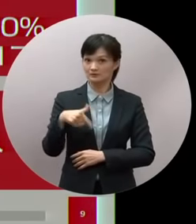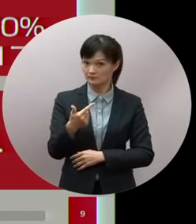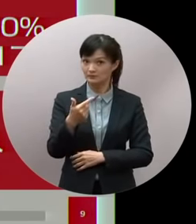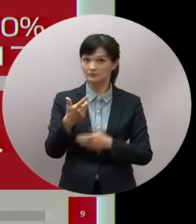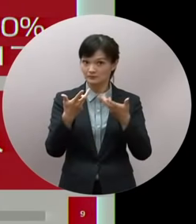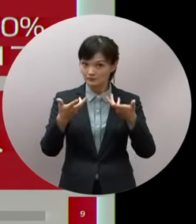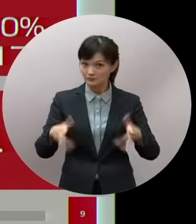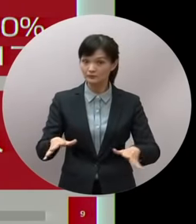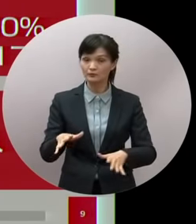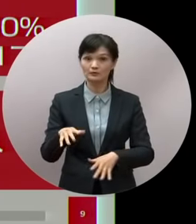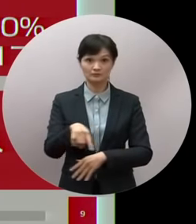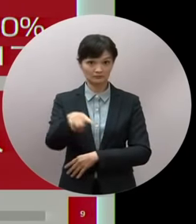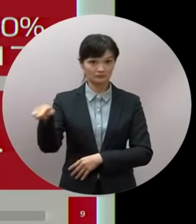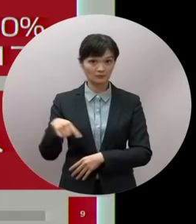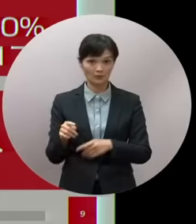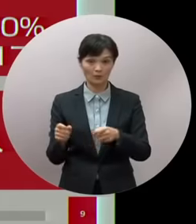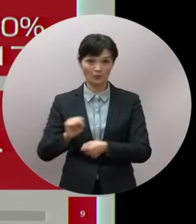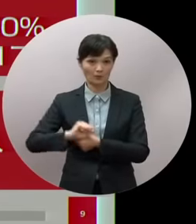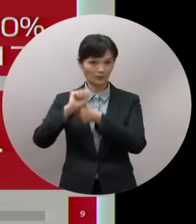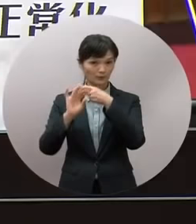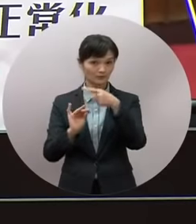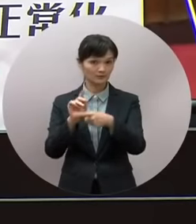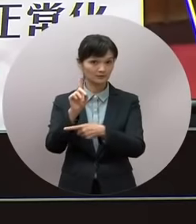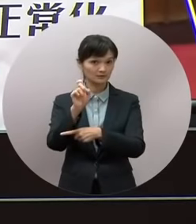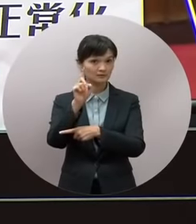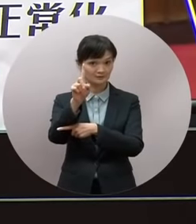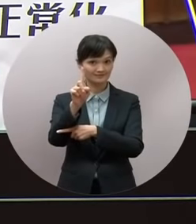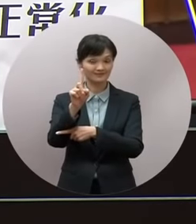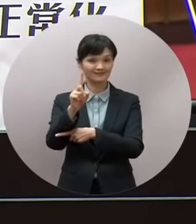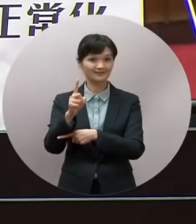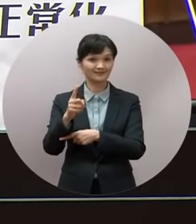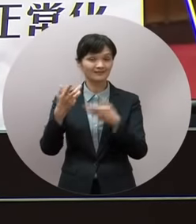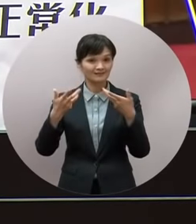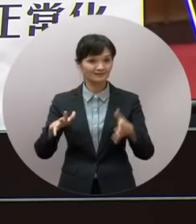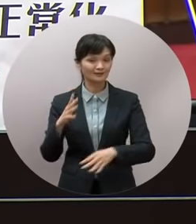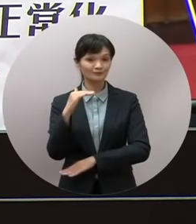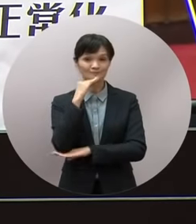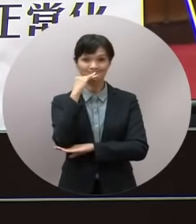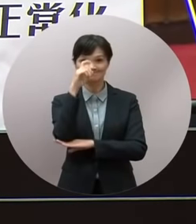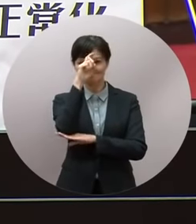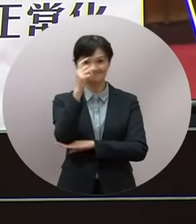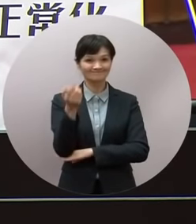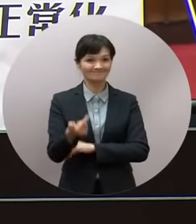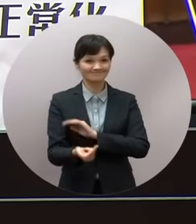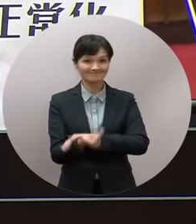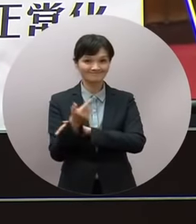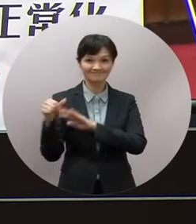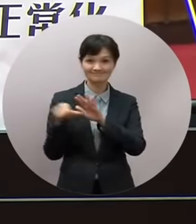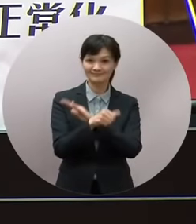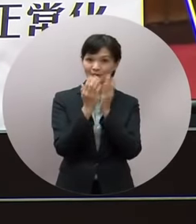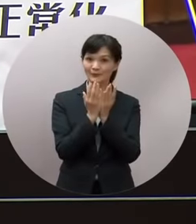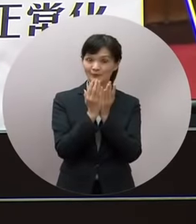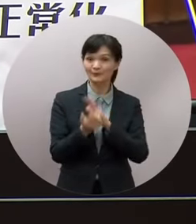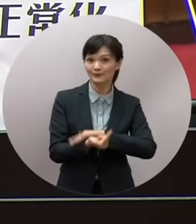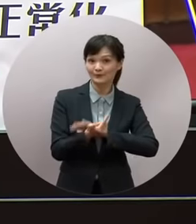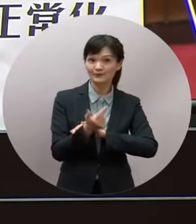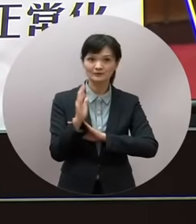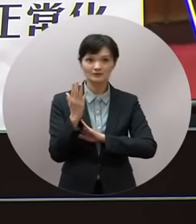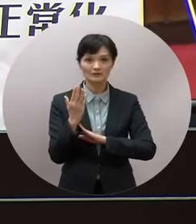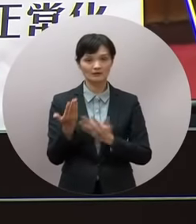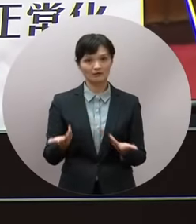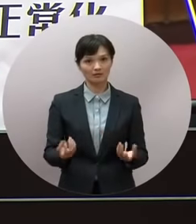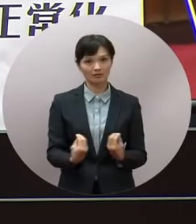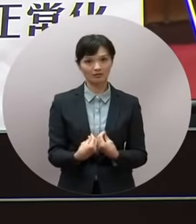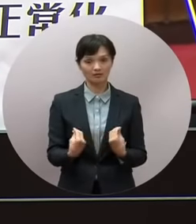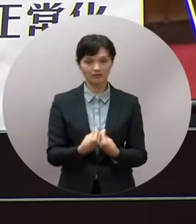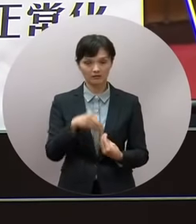向6000多位的学生成长了11%，期待来台湾就学，但是疫情可能让他们进不来。